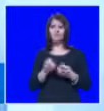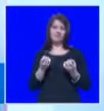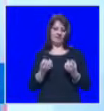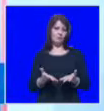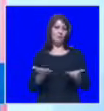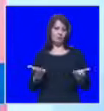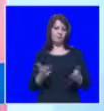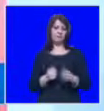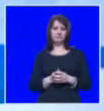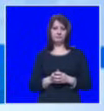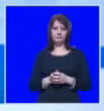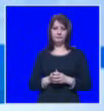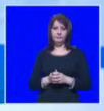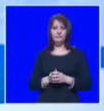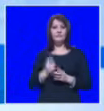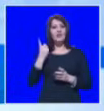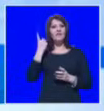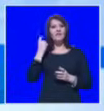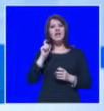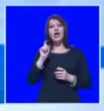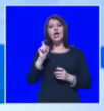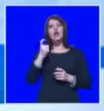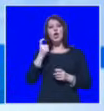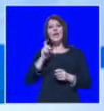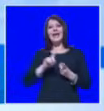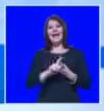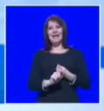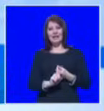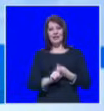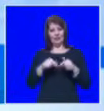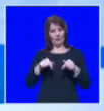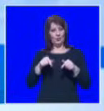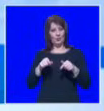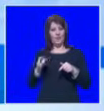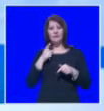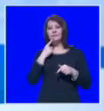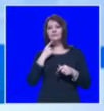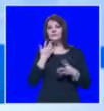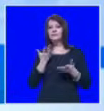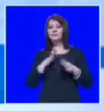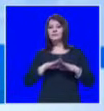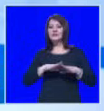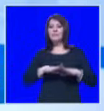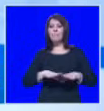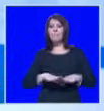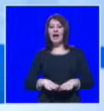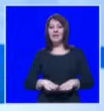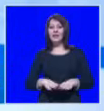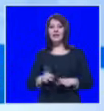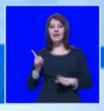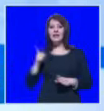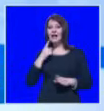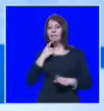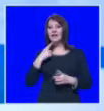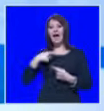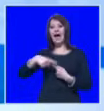Възможно е. Вчера Георги Кадиев каза тук, на вашето място беше, че бавите избора на регулатори и ги отлагате след